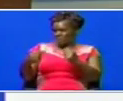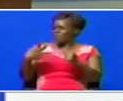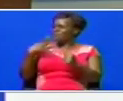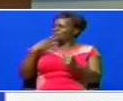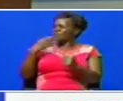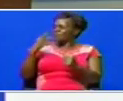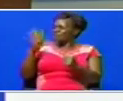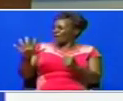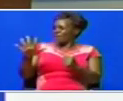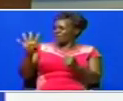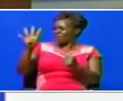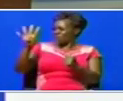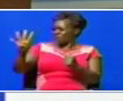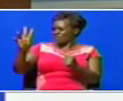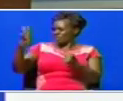17,549,